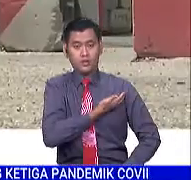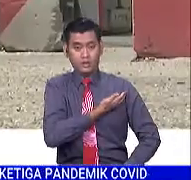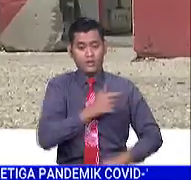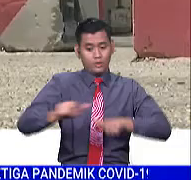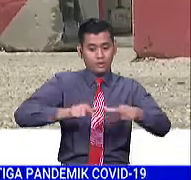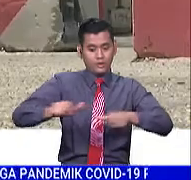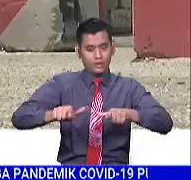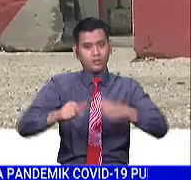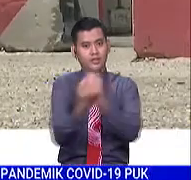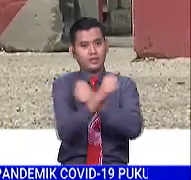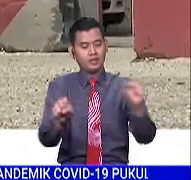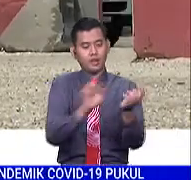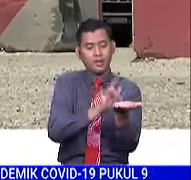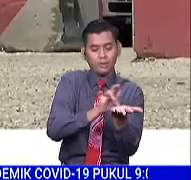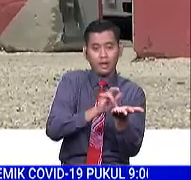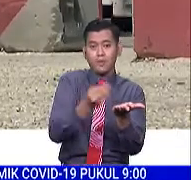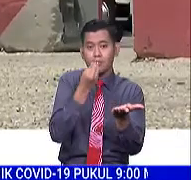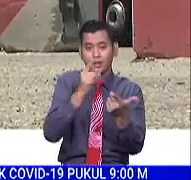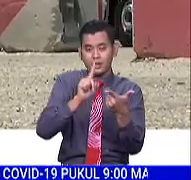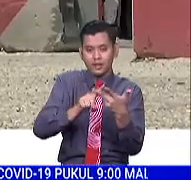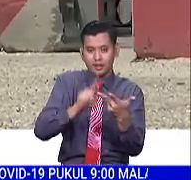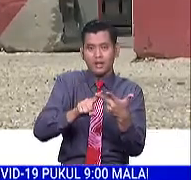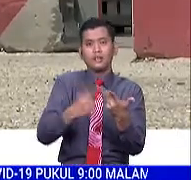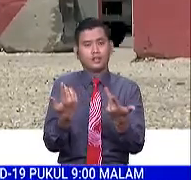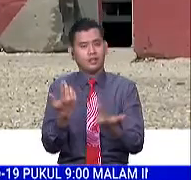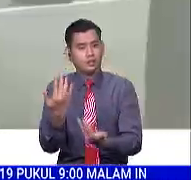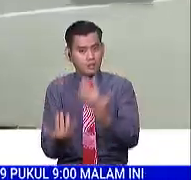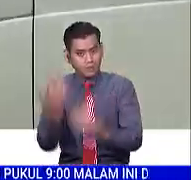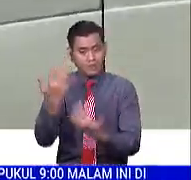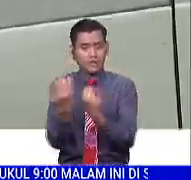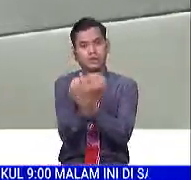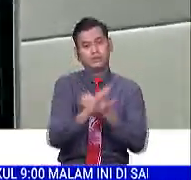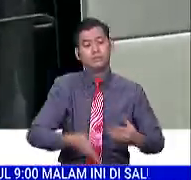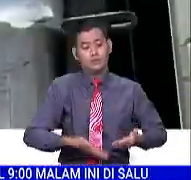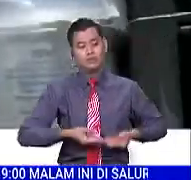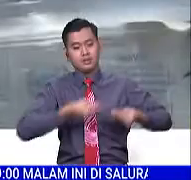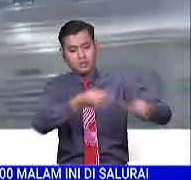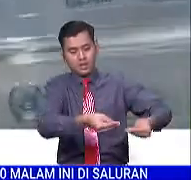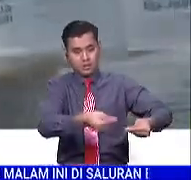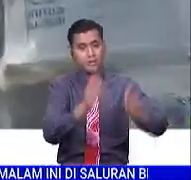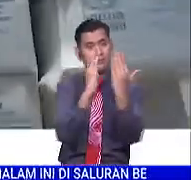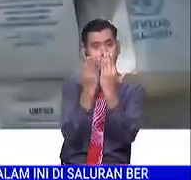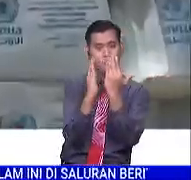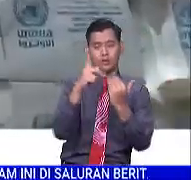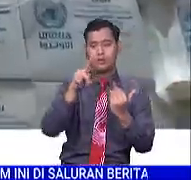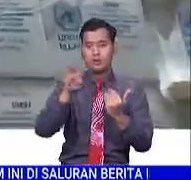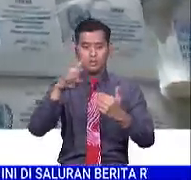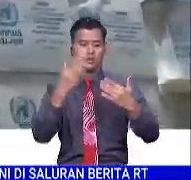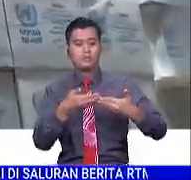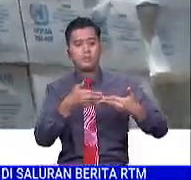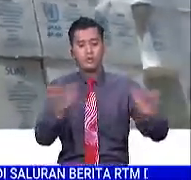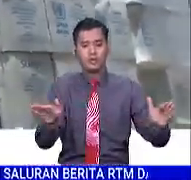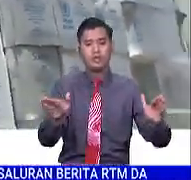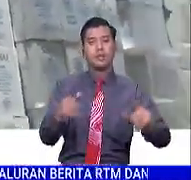seperti Ubat barangan makanan dan bahan api dilihat masuk melalui pintu Karim Abu Salim selepas ia dibuka semula oleh rejim